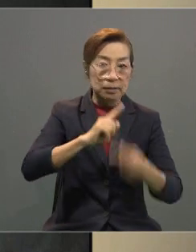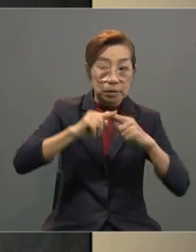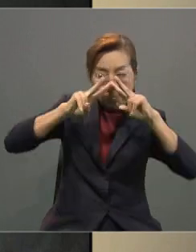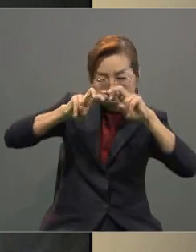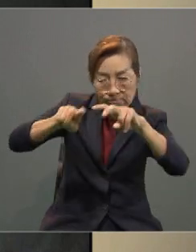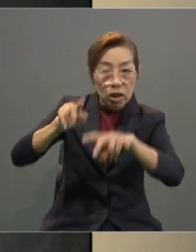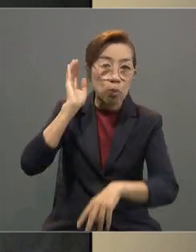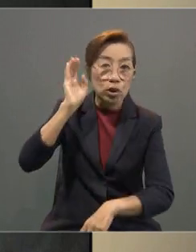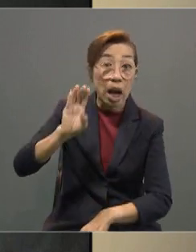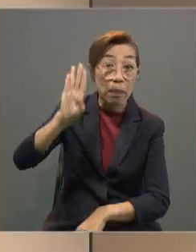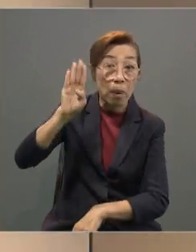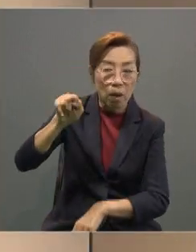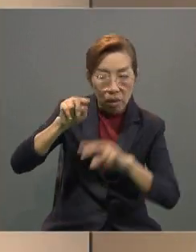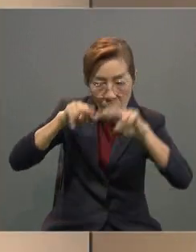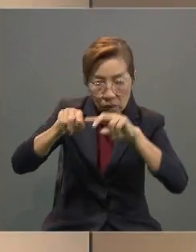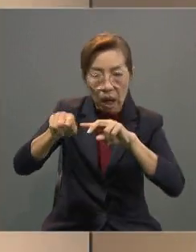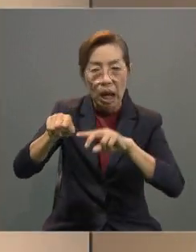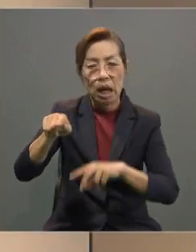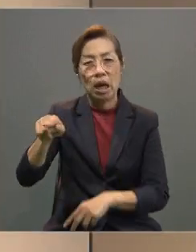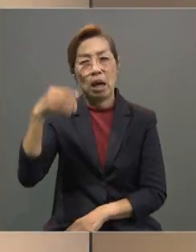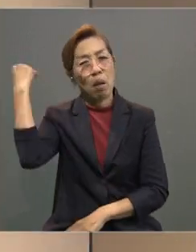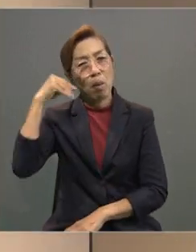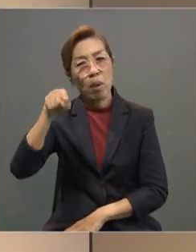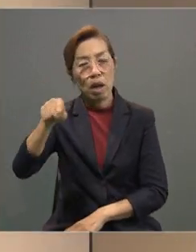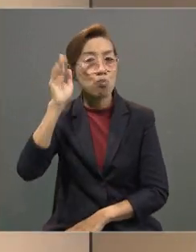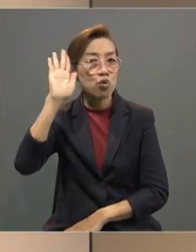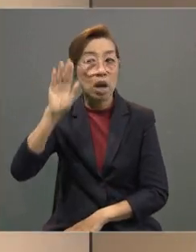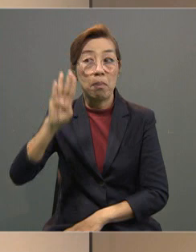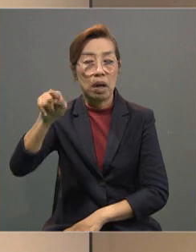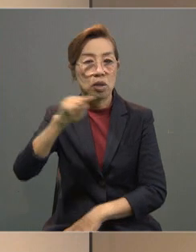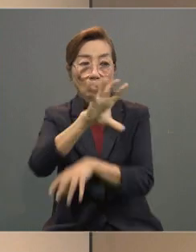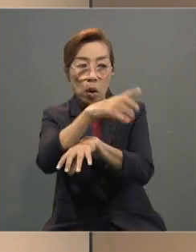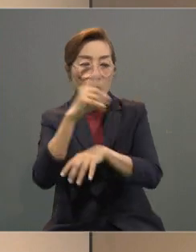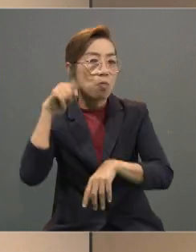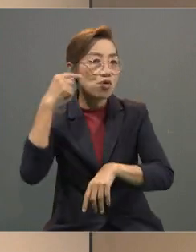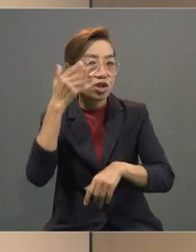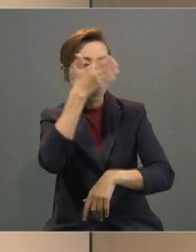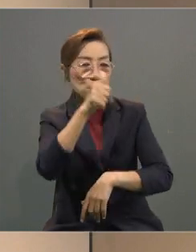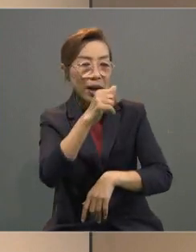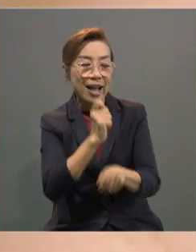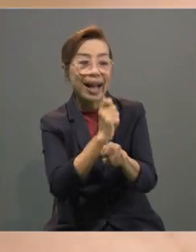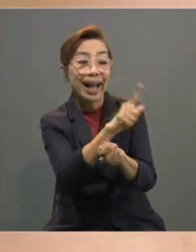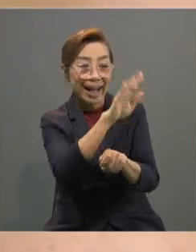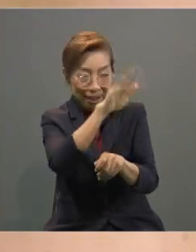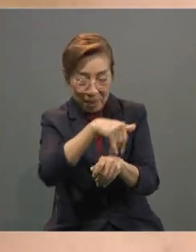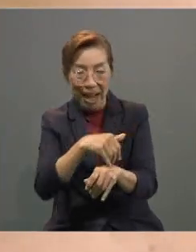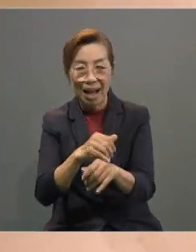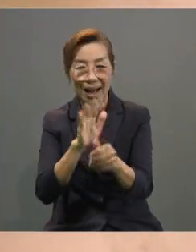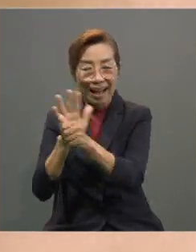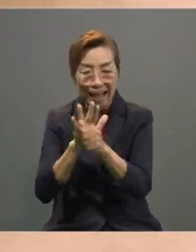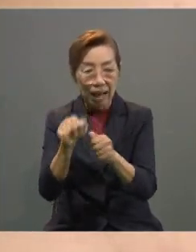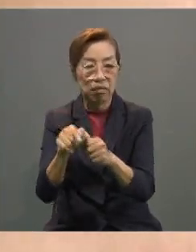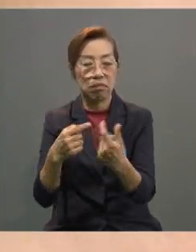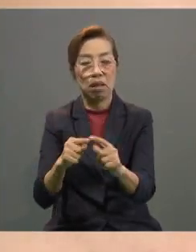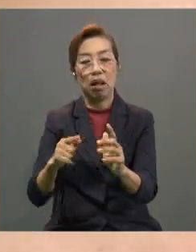เสียรายนี้พบนะครับว่ามักจะมีพฤติกรรมหลอกพริตตี้ไปเอนเตอร์เทนแต่กลับถูกมอมยาบังคับ